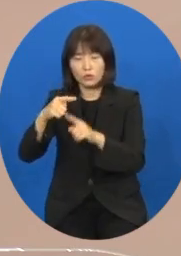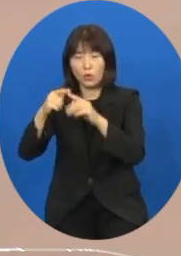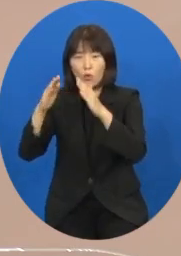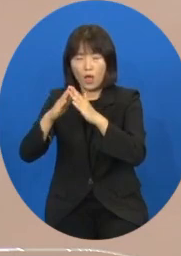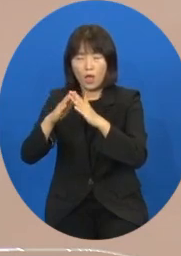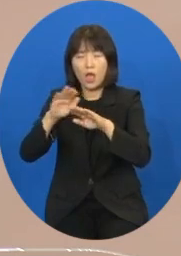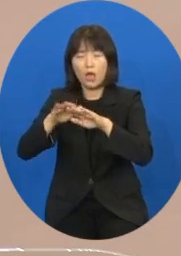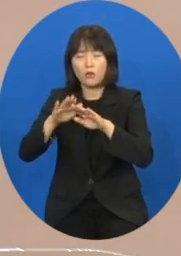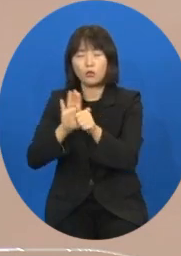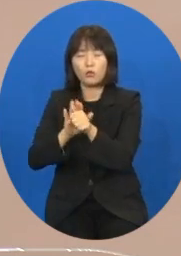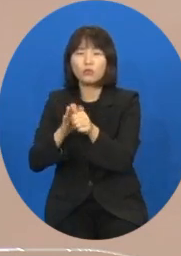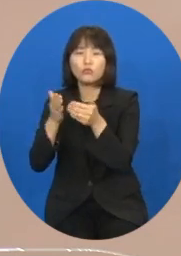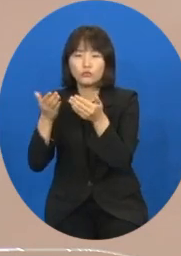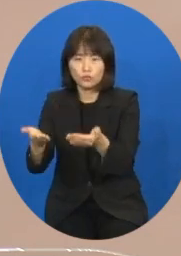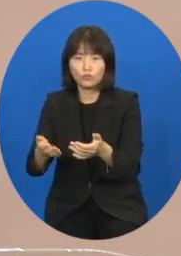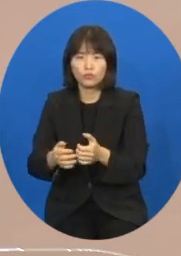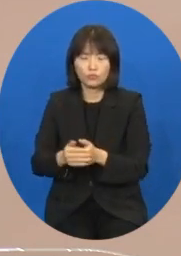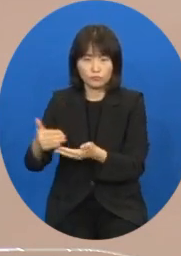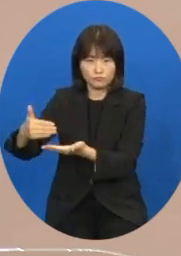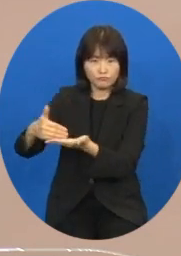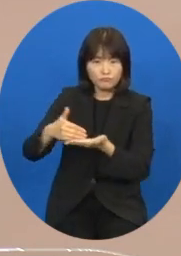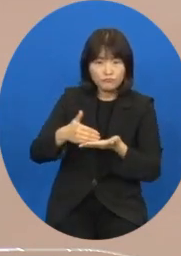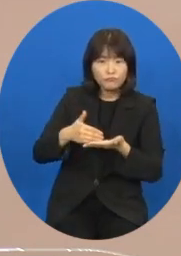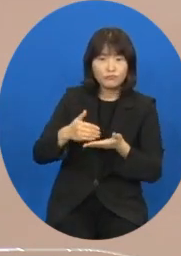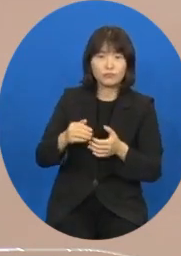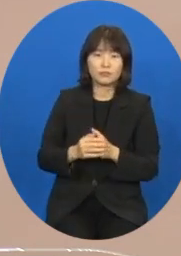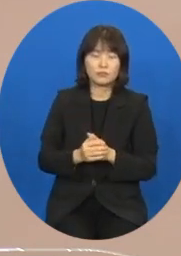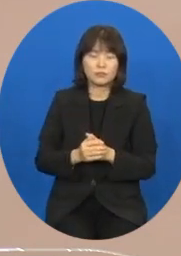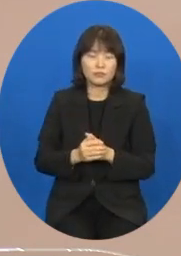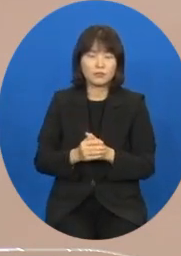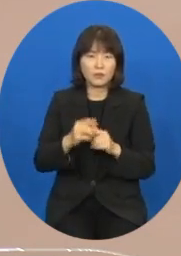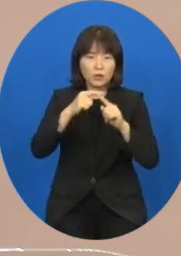줍시다. 그래서 교회 전세비